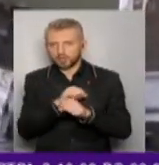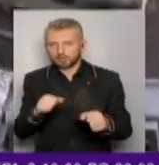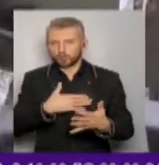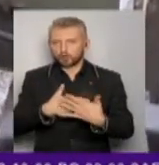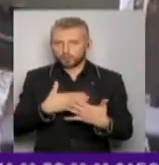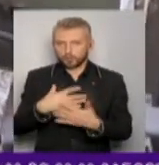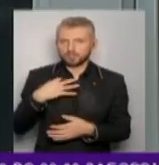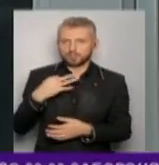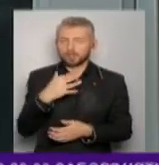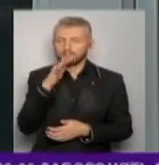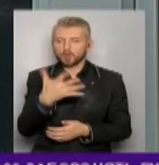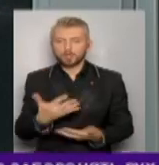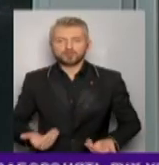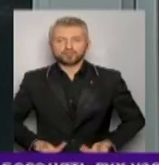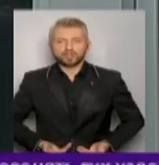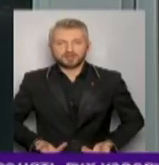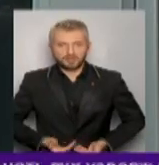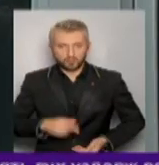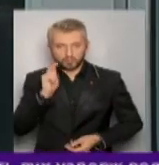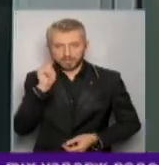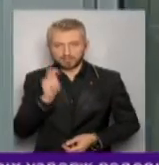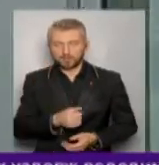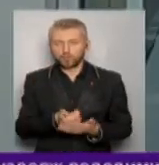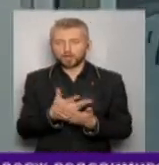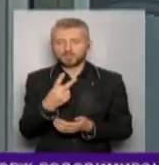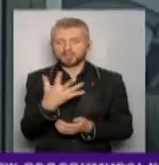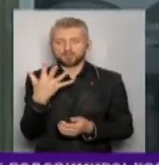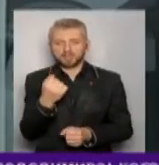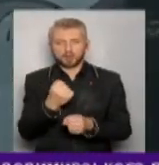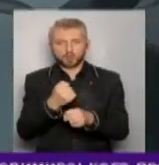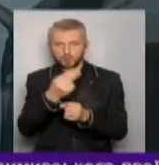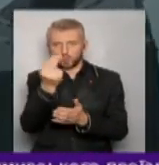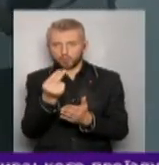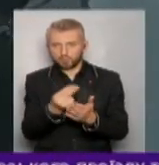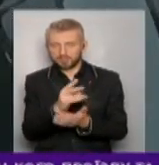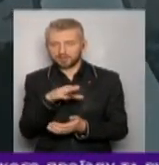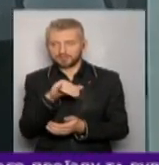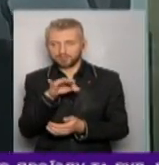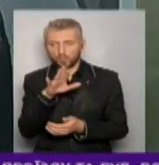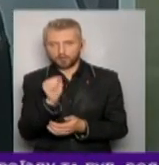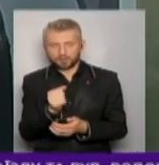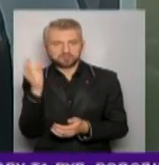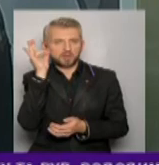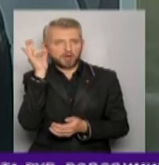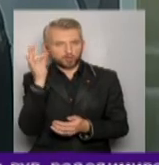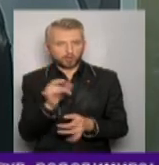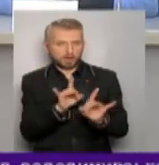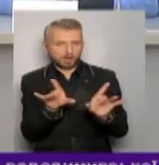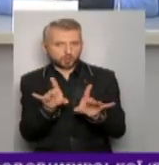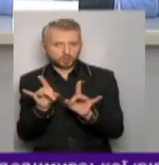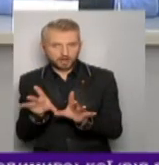з життя України. Колекція із 25 робіт Нікіти Тітова нагадують своєрідний репортаж. Художник зізнається,